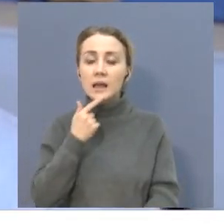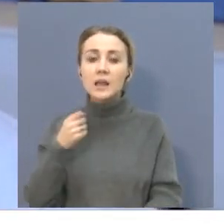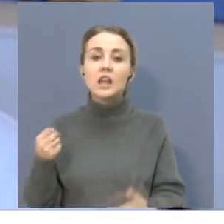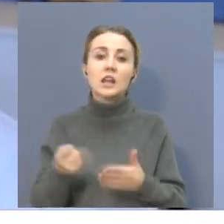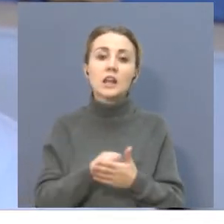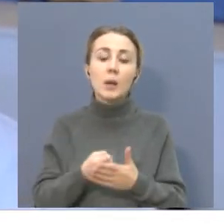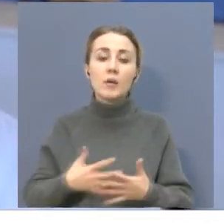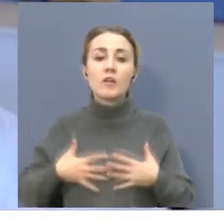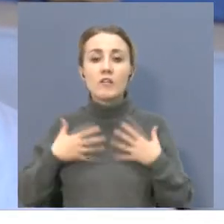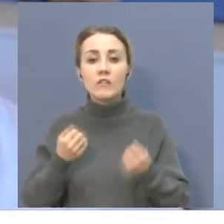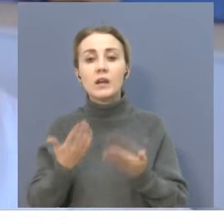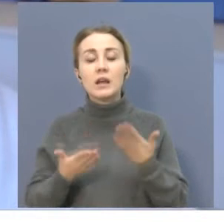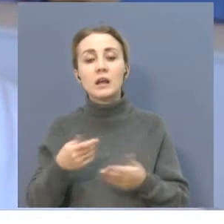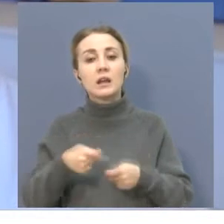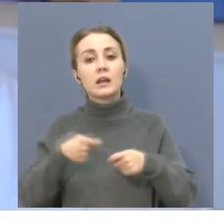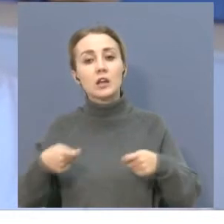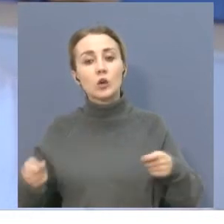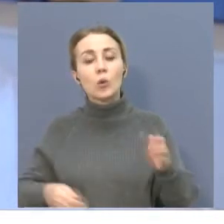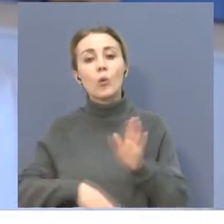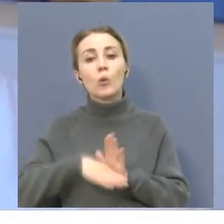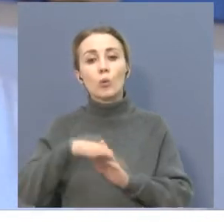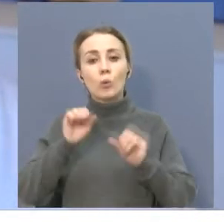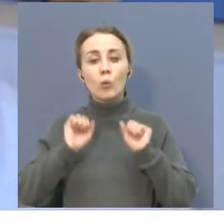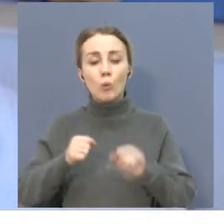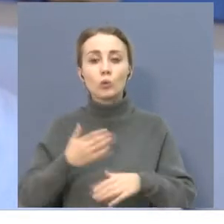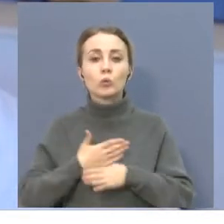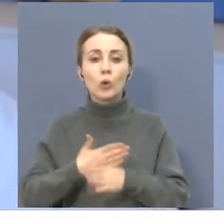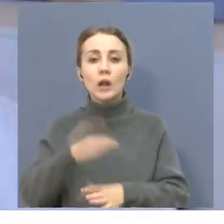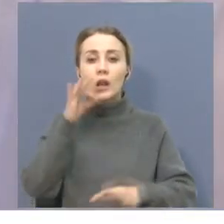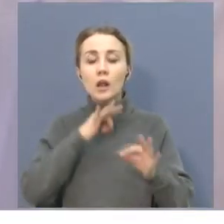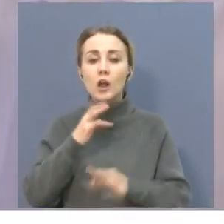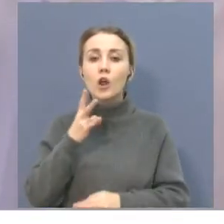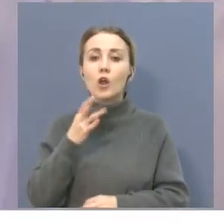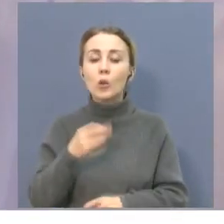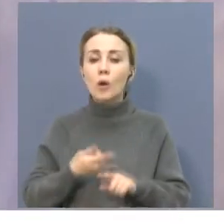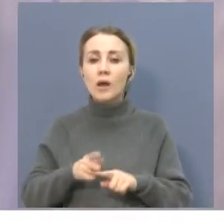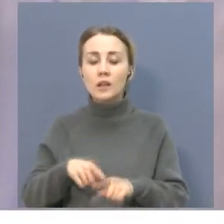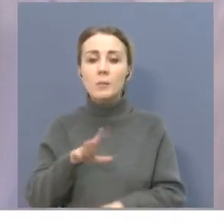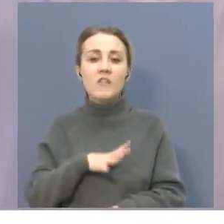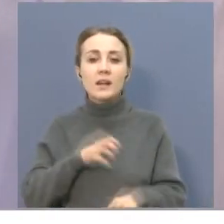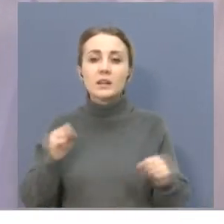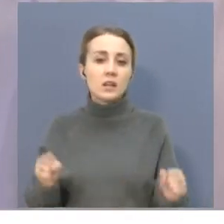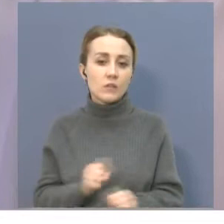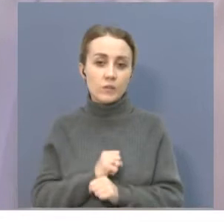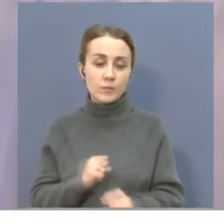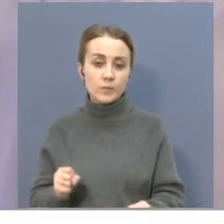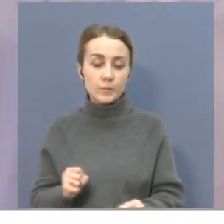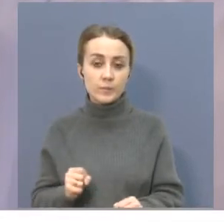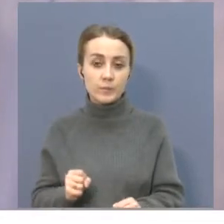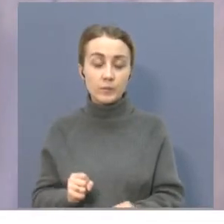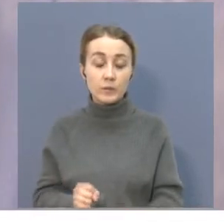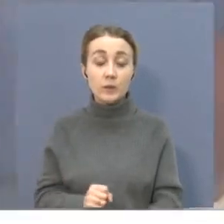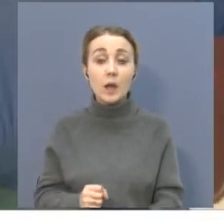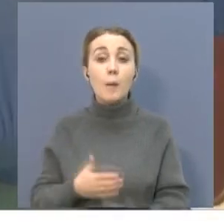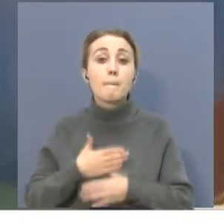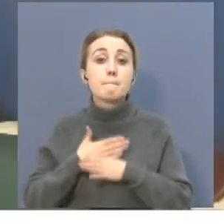жолы гемопоэтикалық дың жасушаларының трансплантациясы ғана. Дің жасушаларының донорлығы анонимді әрі тек